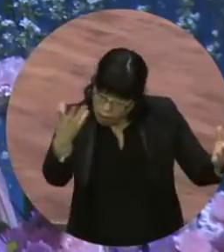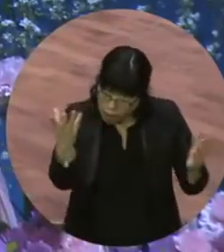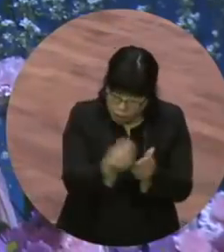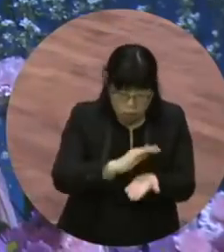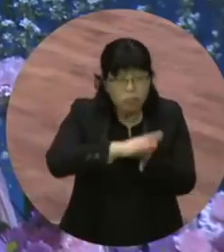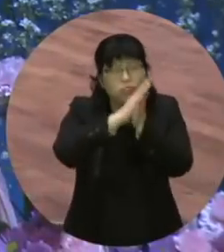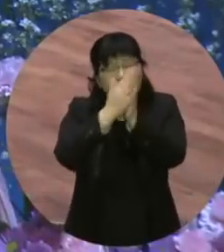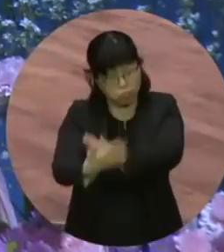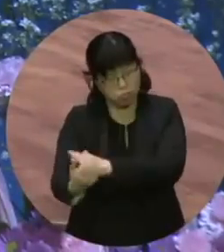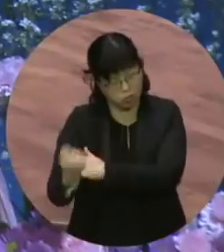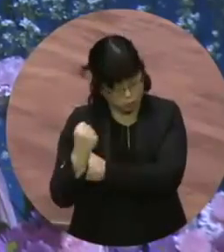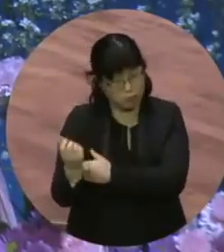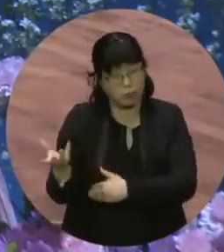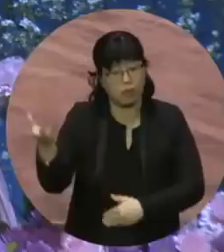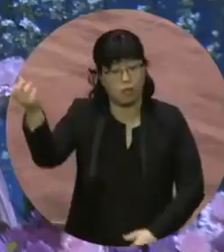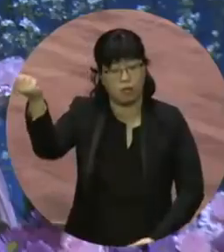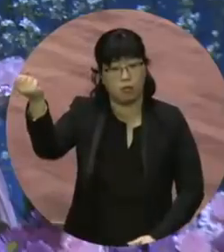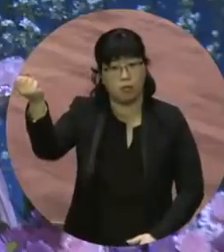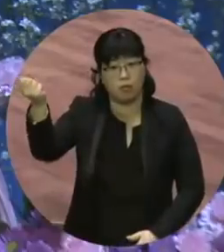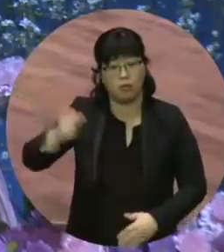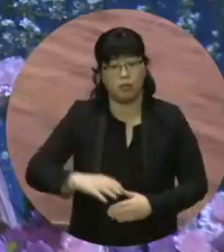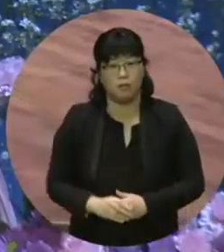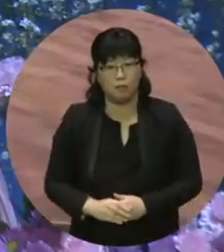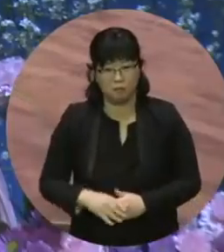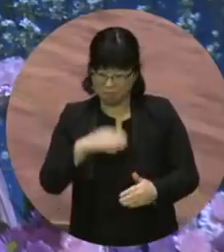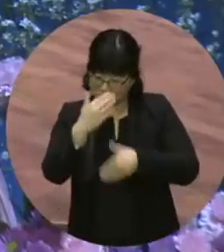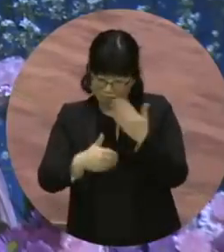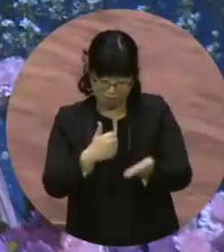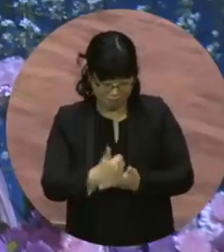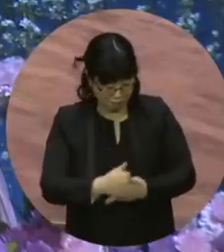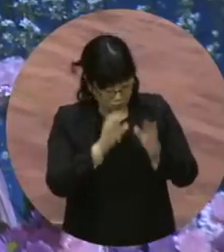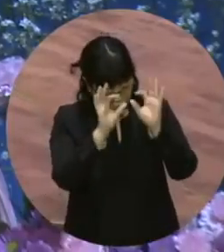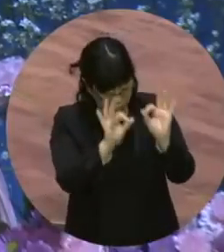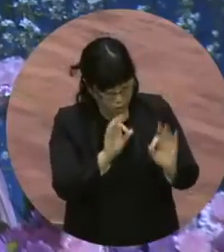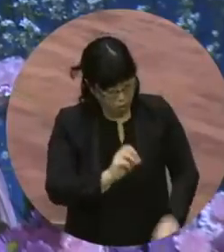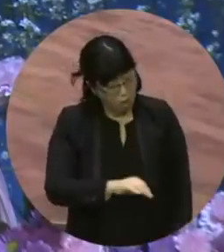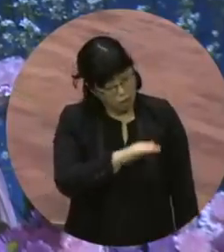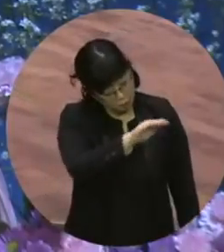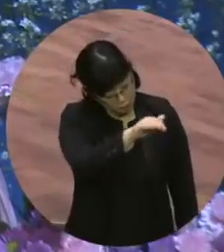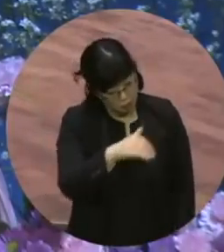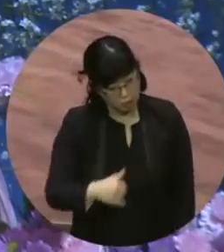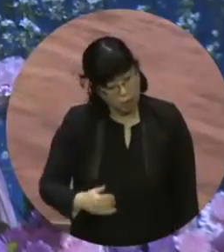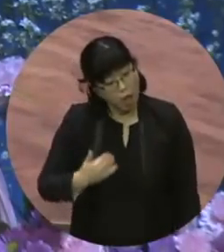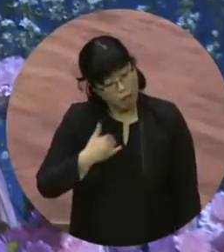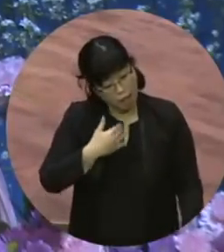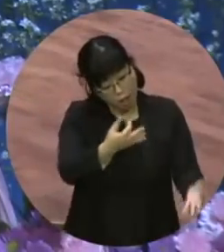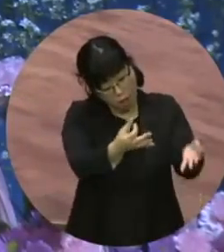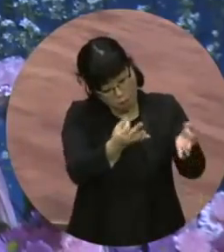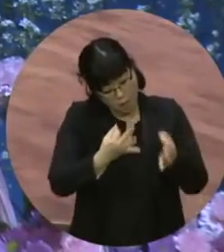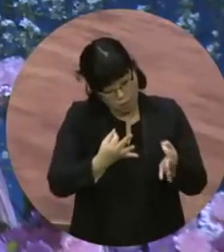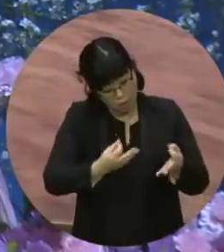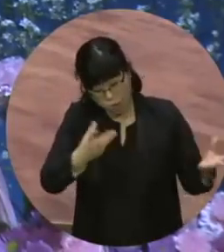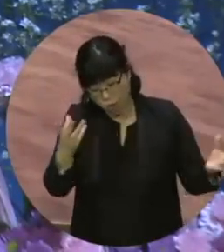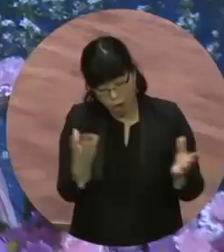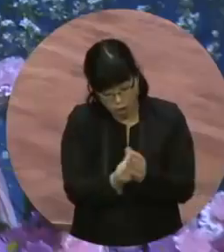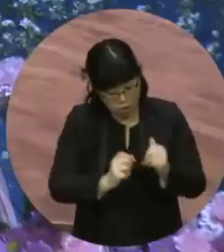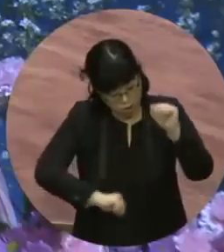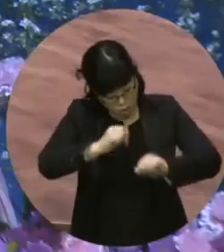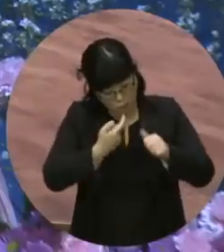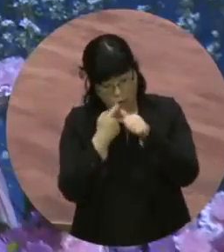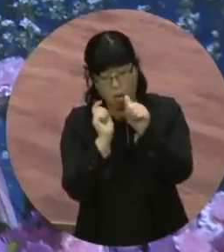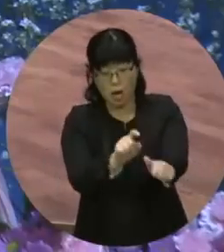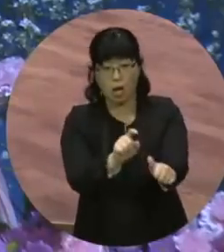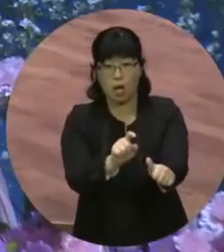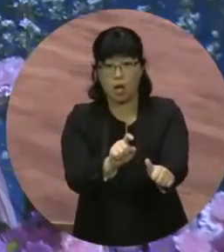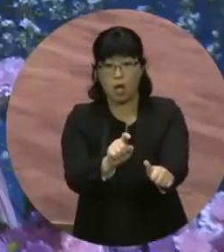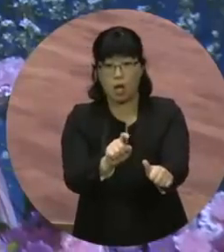하나님께서는 아브라함에게 너는 내 앞에서 행하여 완전하라 라고 말씀하셨어요. 내 앞에서 완전하라.